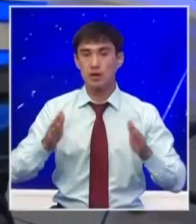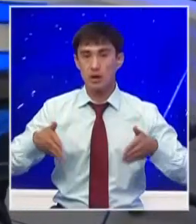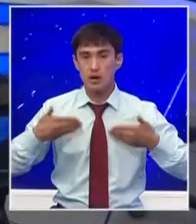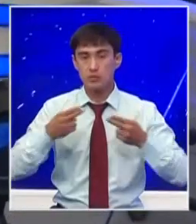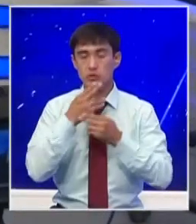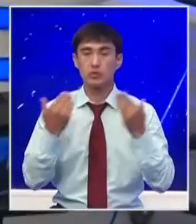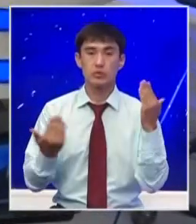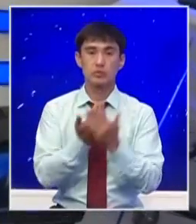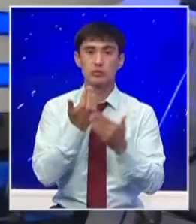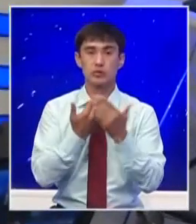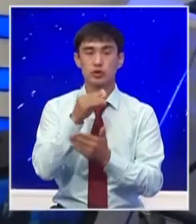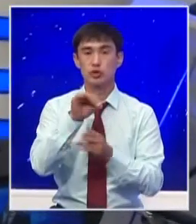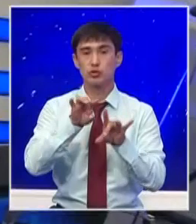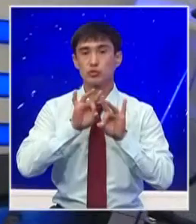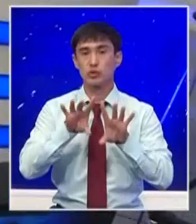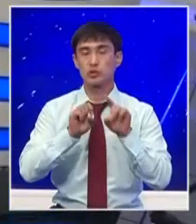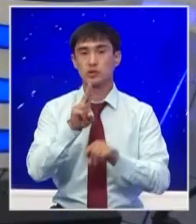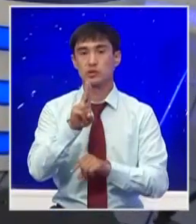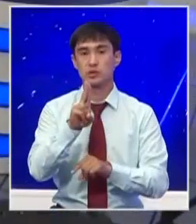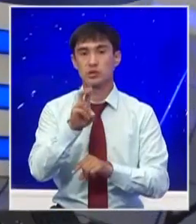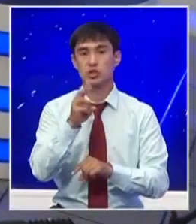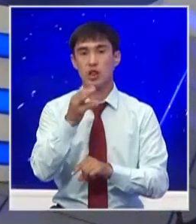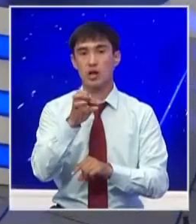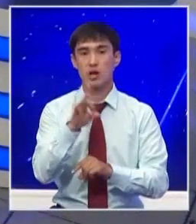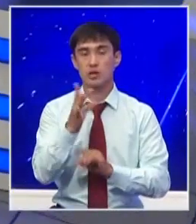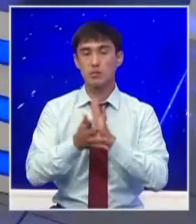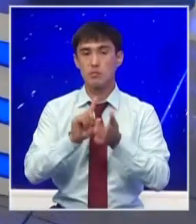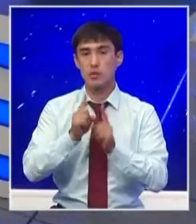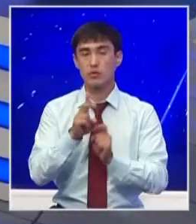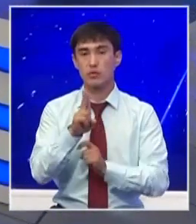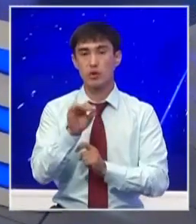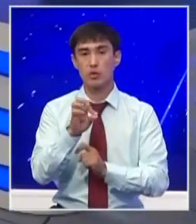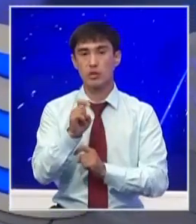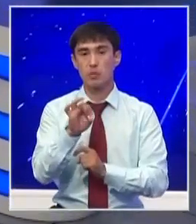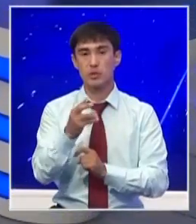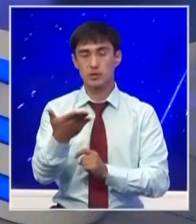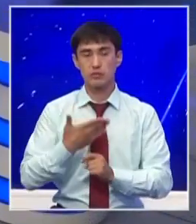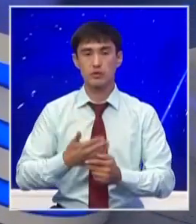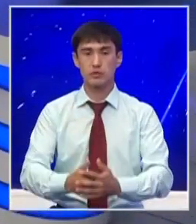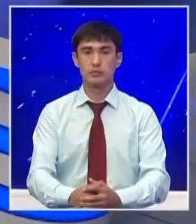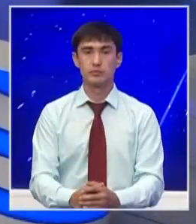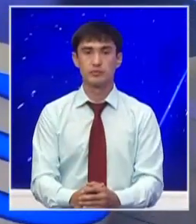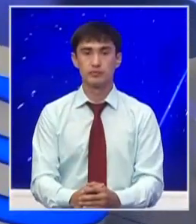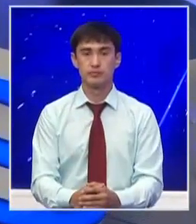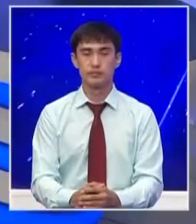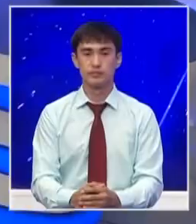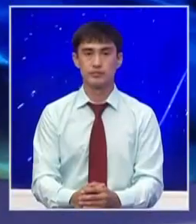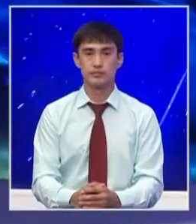Қайырлы кеш, қадірменді көрермен, Жетісу арнасы тікелей эфирінде қорытынды жаңалықтар. Студияда мен Шалқар Нұрмұхамбет, суыртыдырмада Дәурен Кәдірбекұлы.